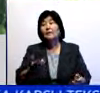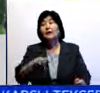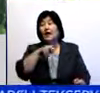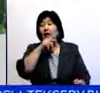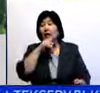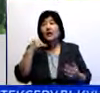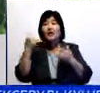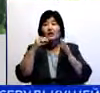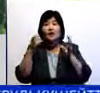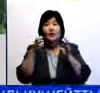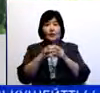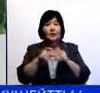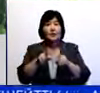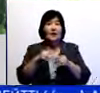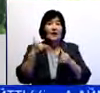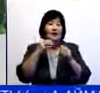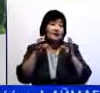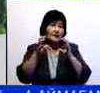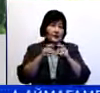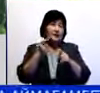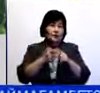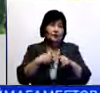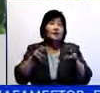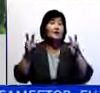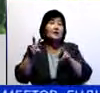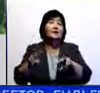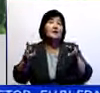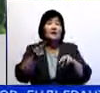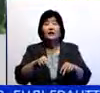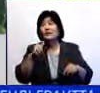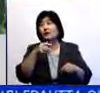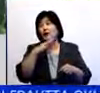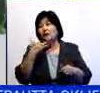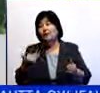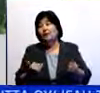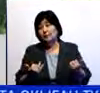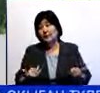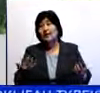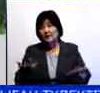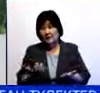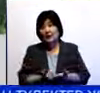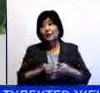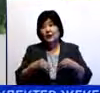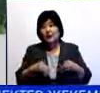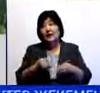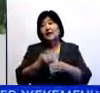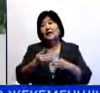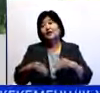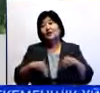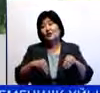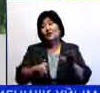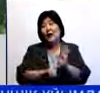мынандай орысша агур дыня дейді екен. Соны іздеп жүрмін неше жылдан бері. Осы биыл таптым да, кеште егіп